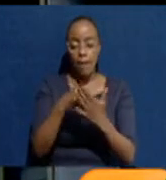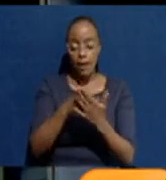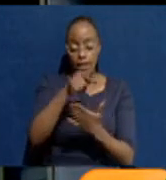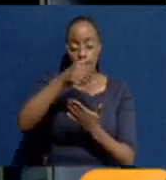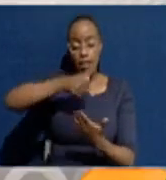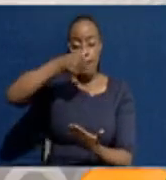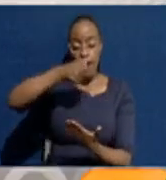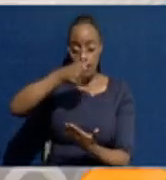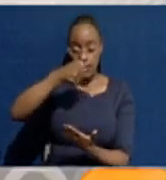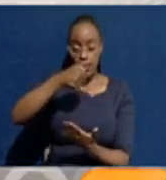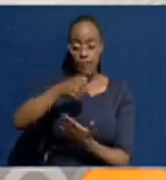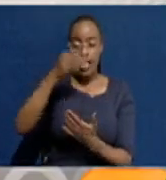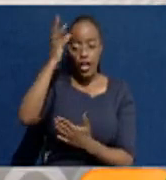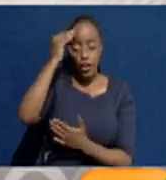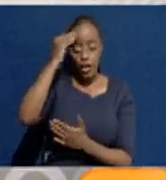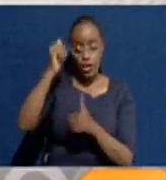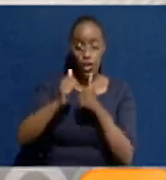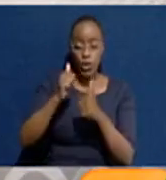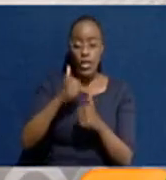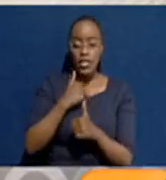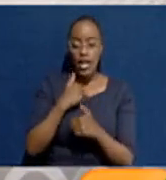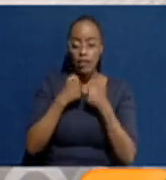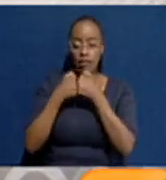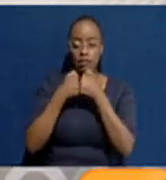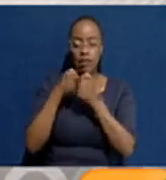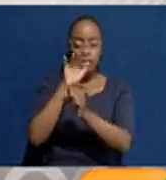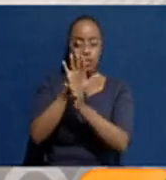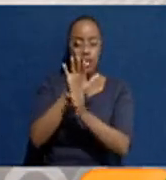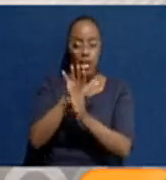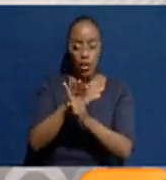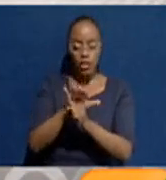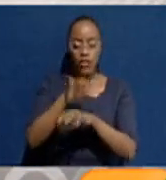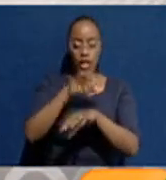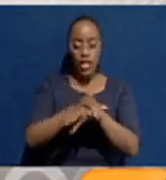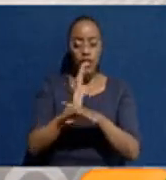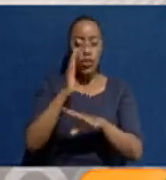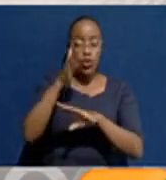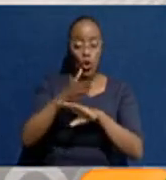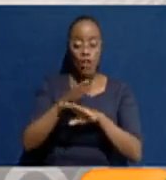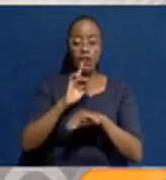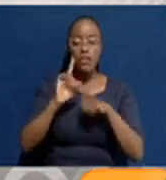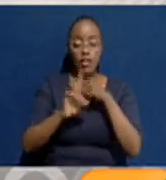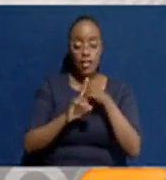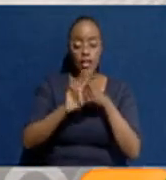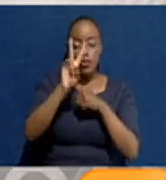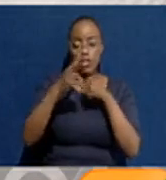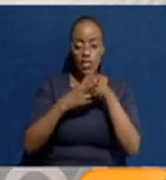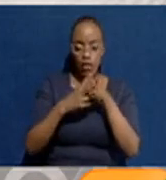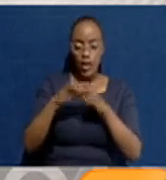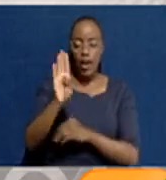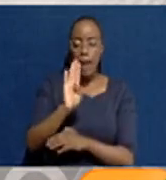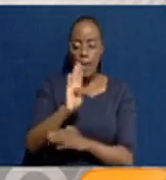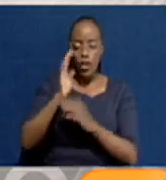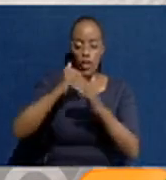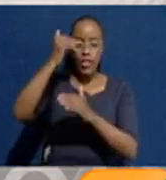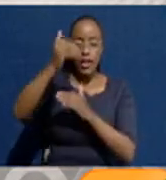hii, huku sekta ya elimu ambayo inakumbwa na changamoto si haba ikipokea zaidi ya shilingi bilioni 600 katika mwaka